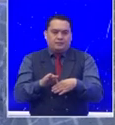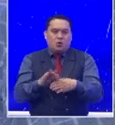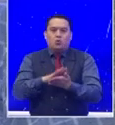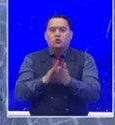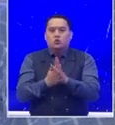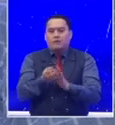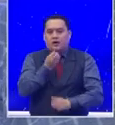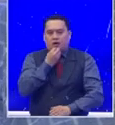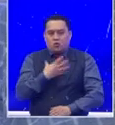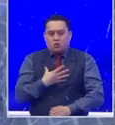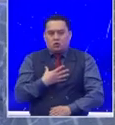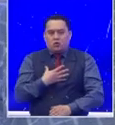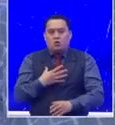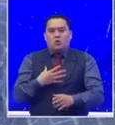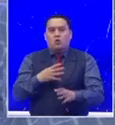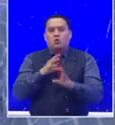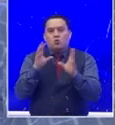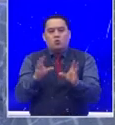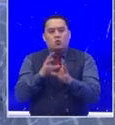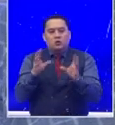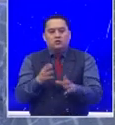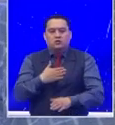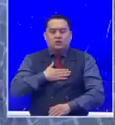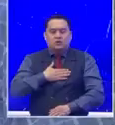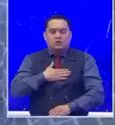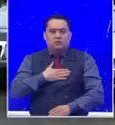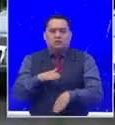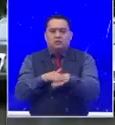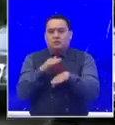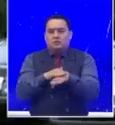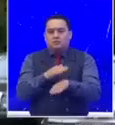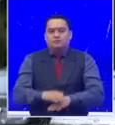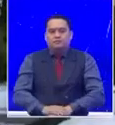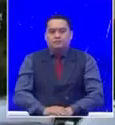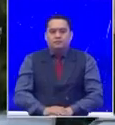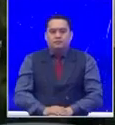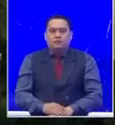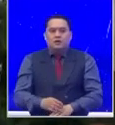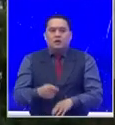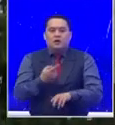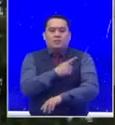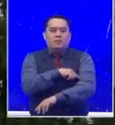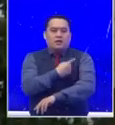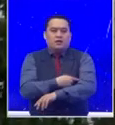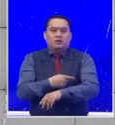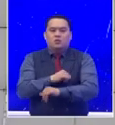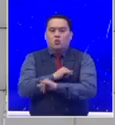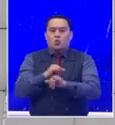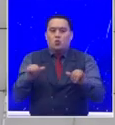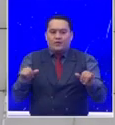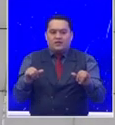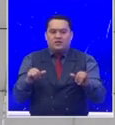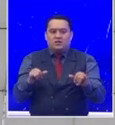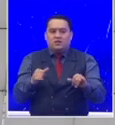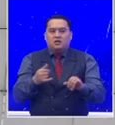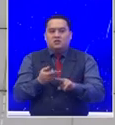Условия здесь хорошие. Уход хороший. Молодцы. С этого года медицинский центр расширил перечень нозологии.